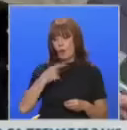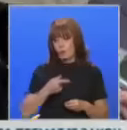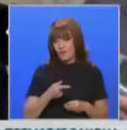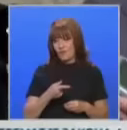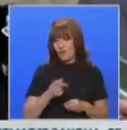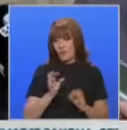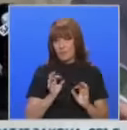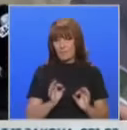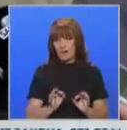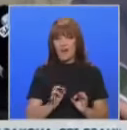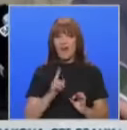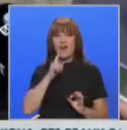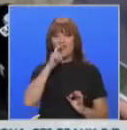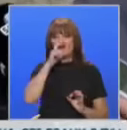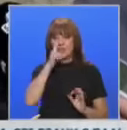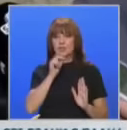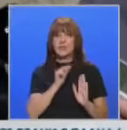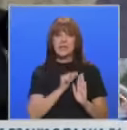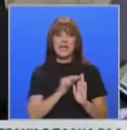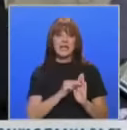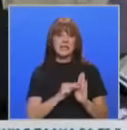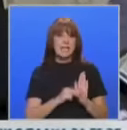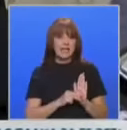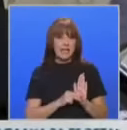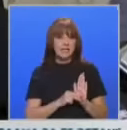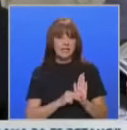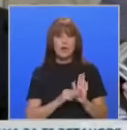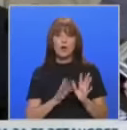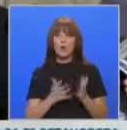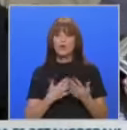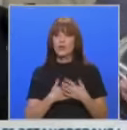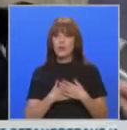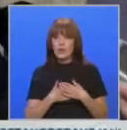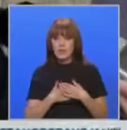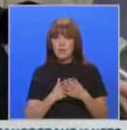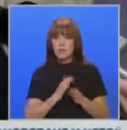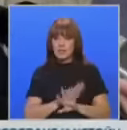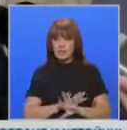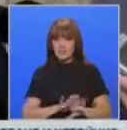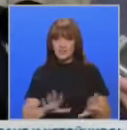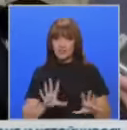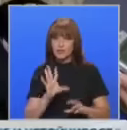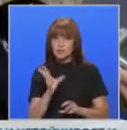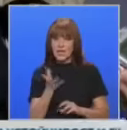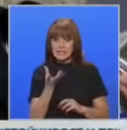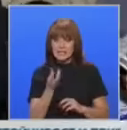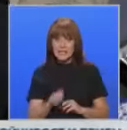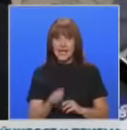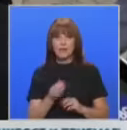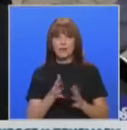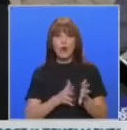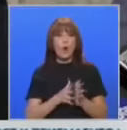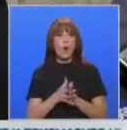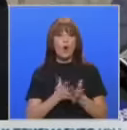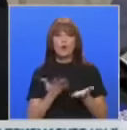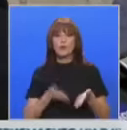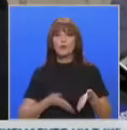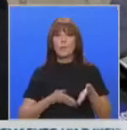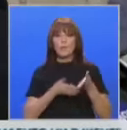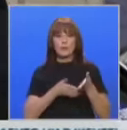отбеляза. Най-важните задачи, които имаме да свършим заедно с хората, които